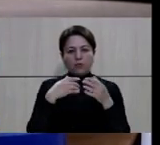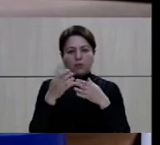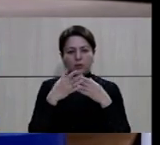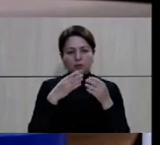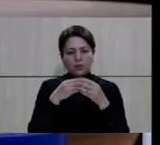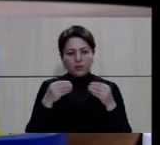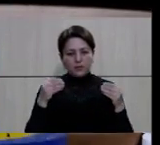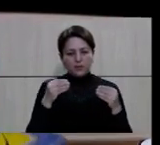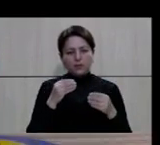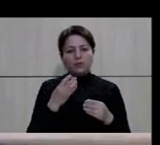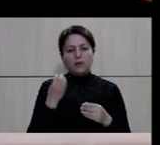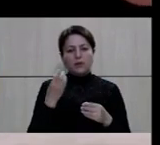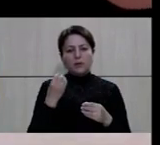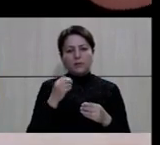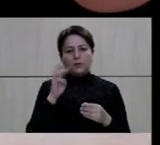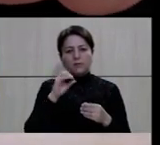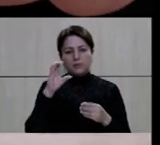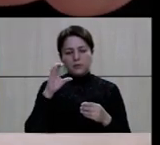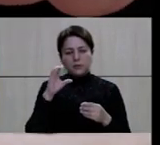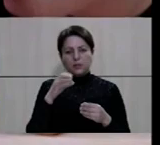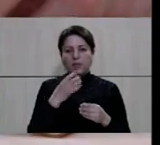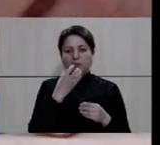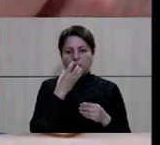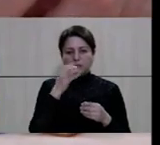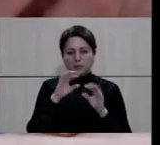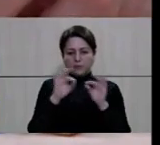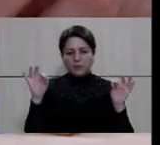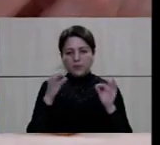uzatish mis simimizga issiqlikni yetarli darajada beradi.